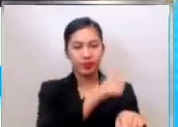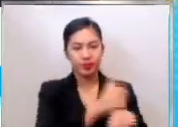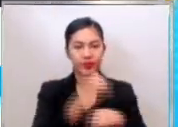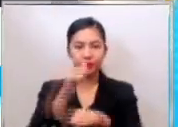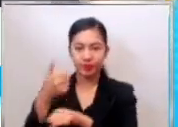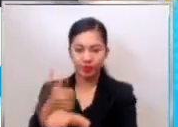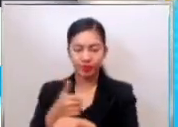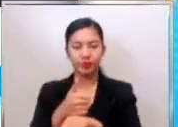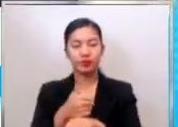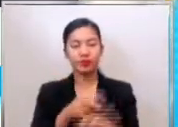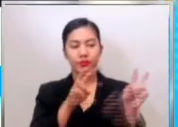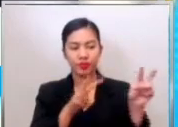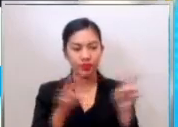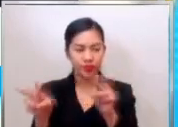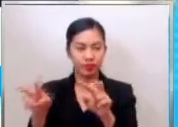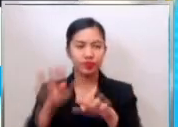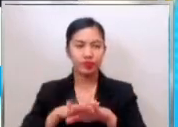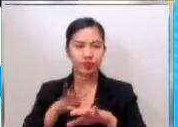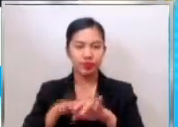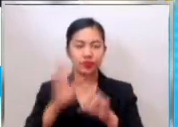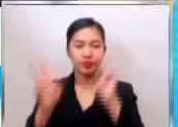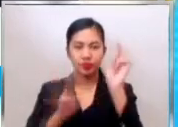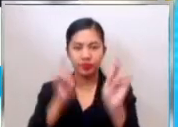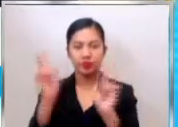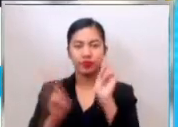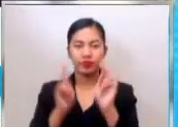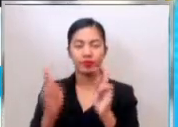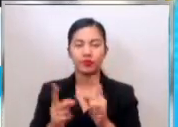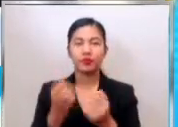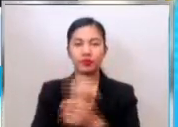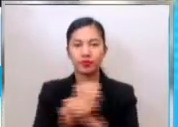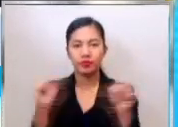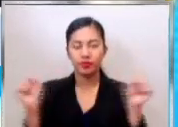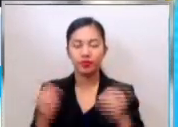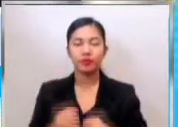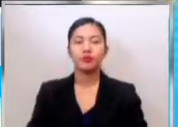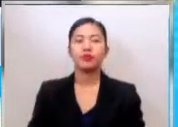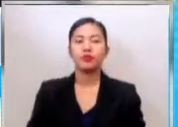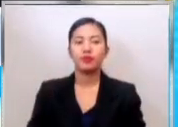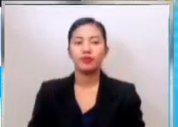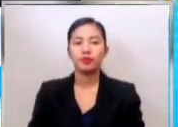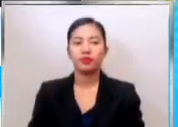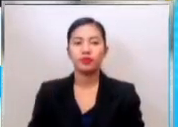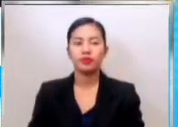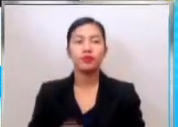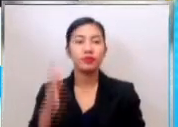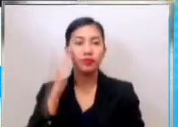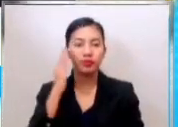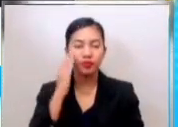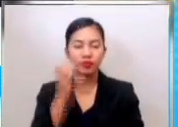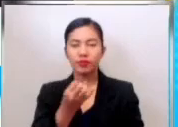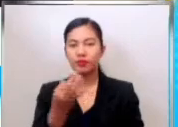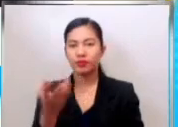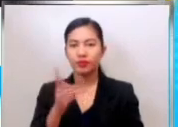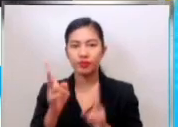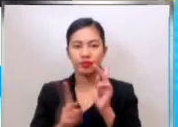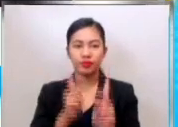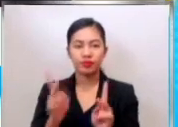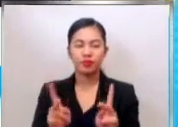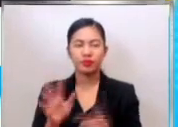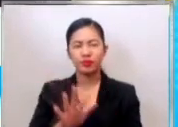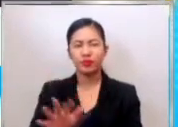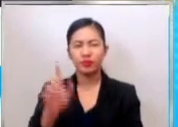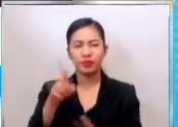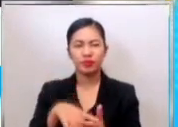nitong sementeryo. Sa totoo lang, Connie, no, tansyado raw nila, no, yung dami ng tao dahil sa ngayon nga ay nasa 1,400 pa